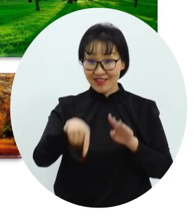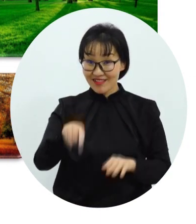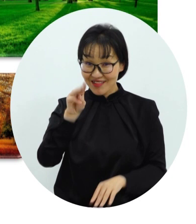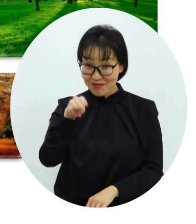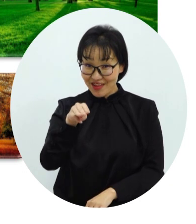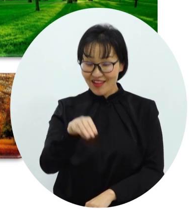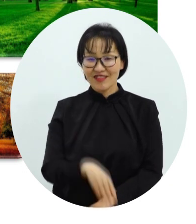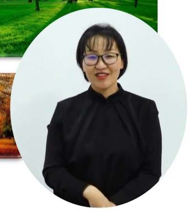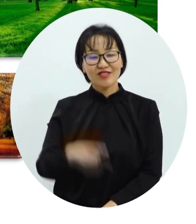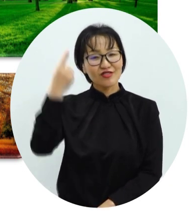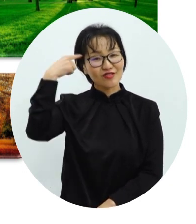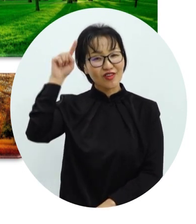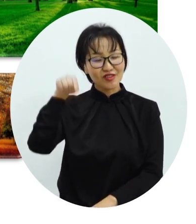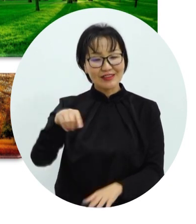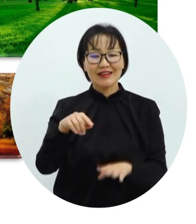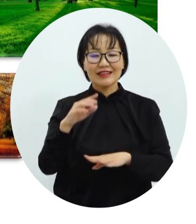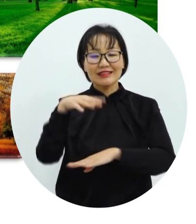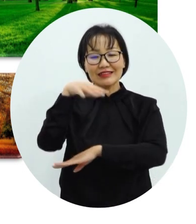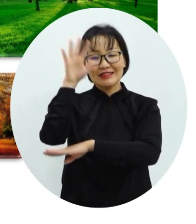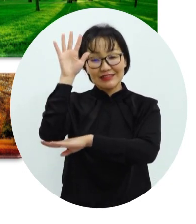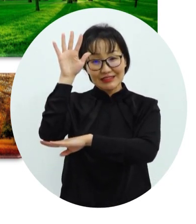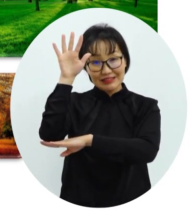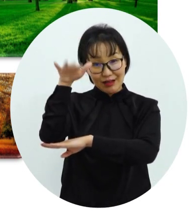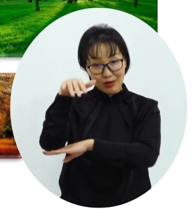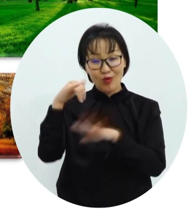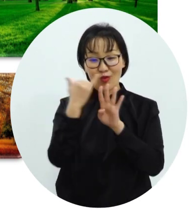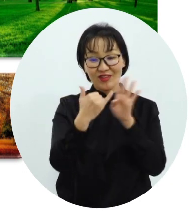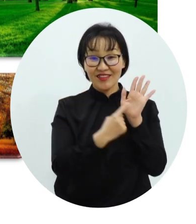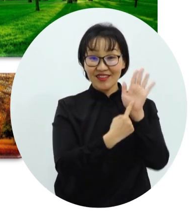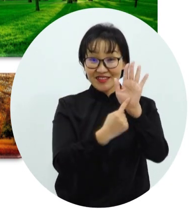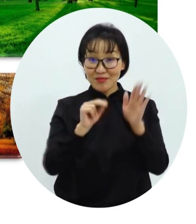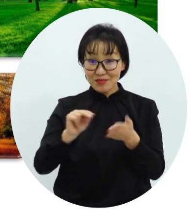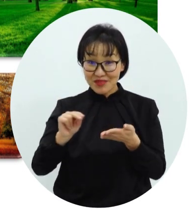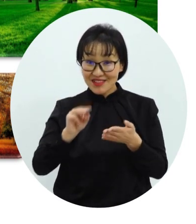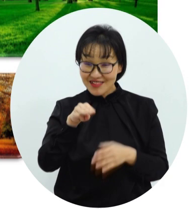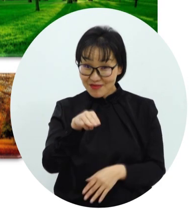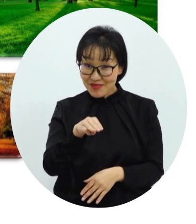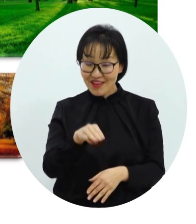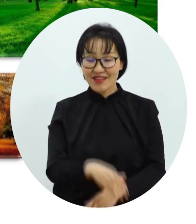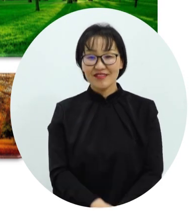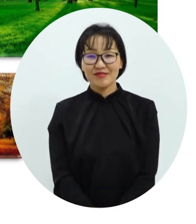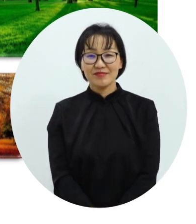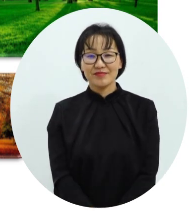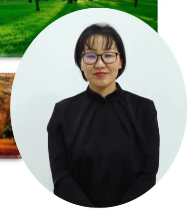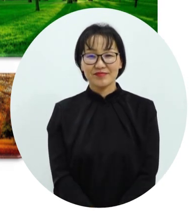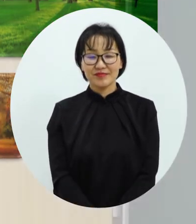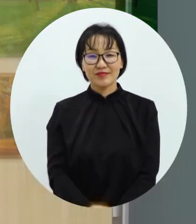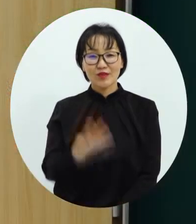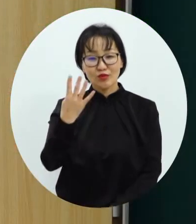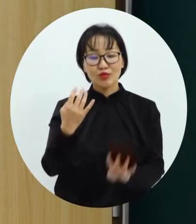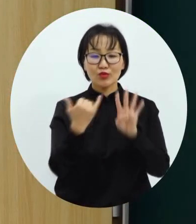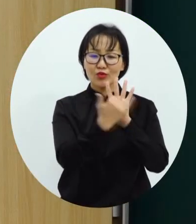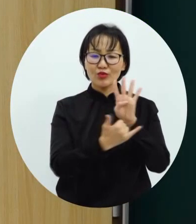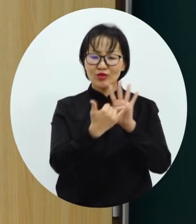үү намрын үлрэлийг илэрхийлсэн байна. За бид нар өмнөх дээр нь чамд 4